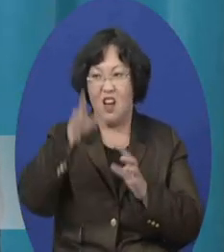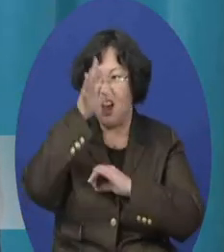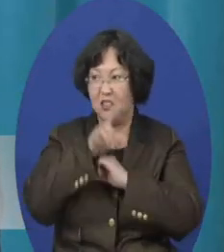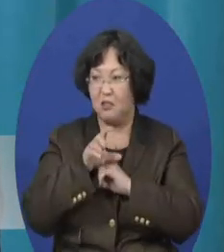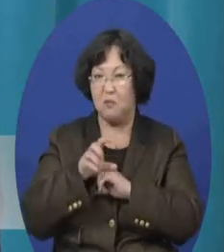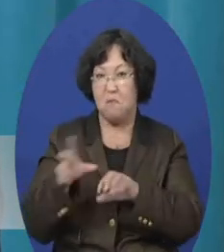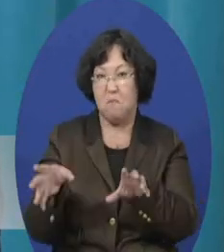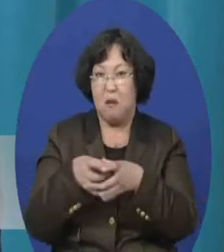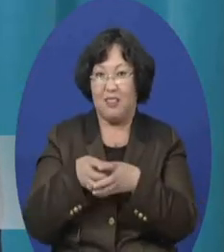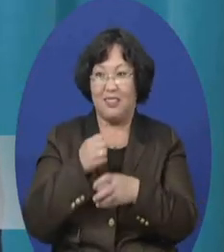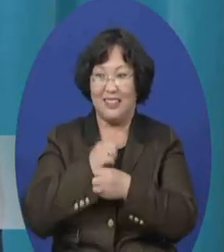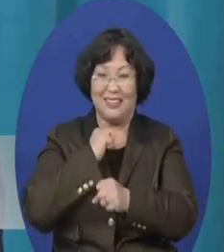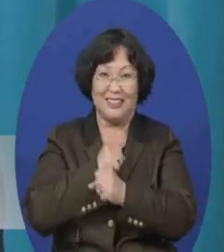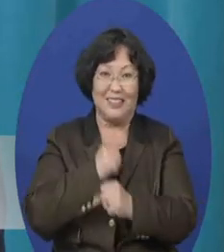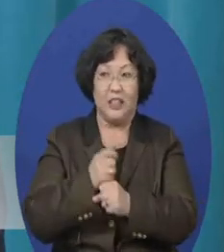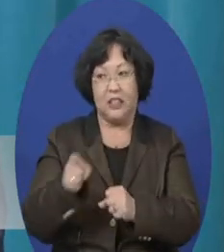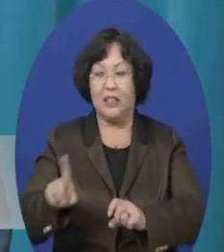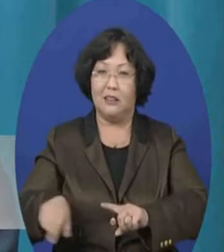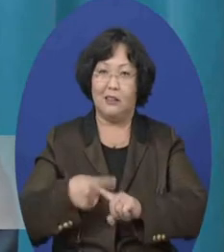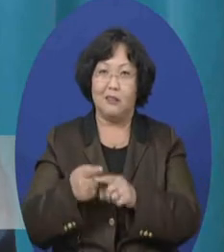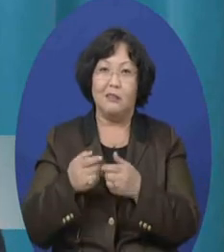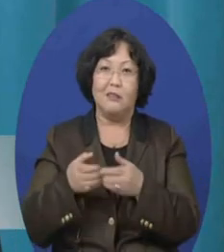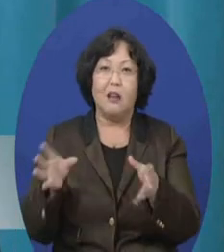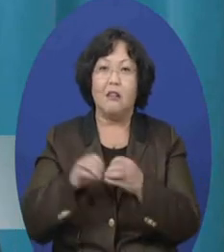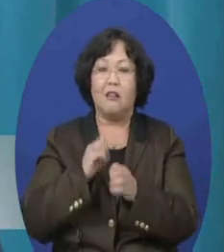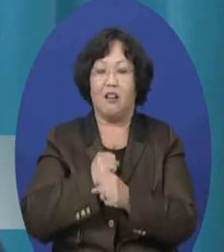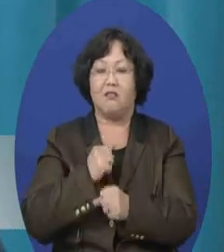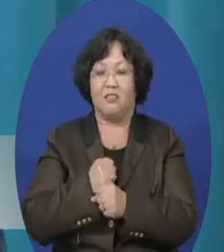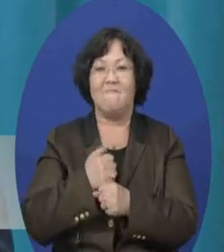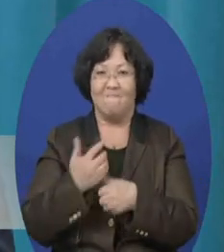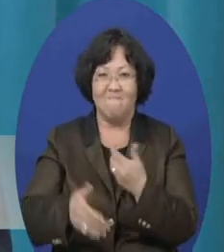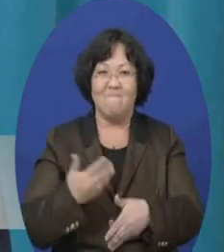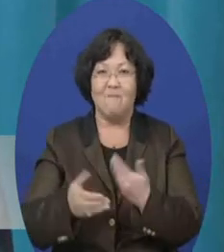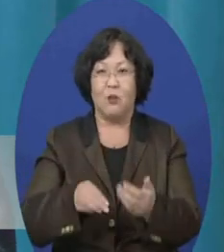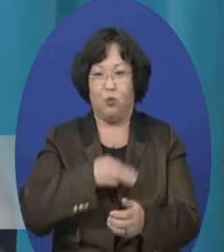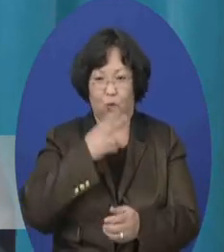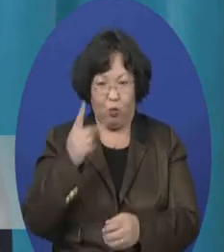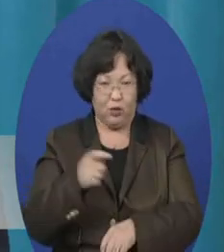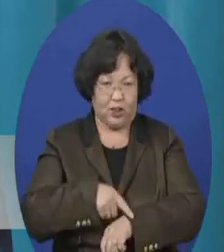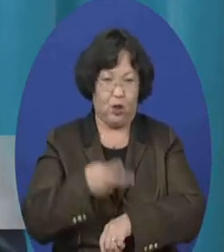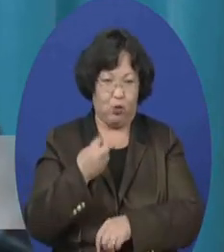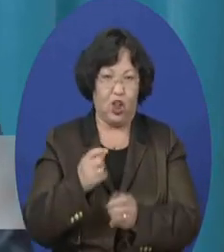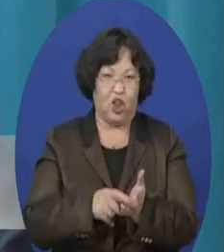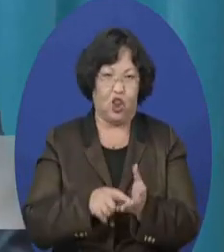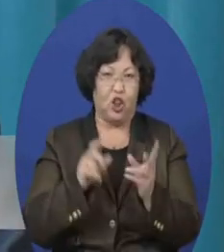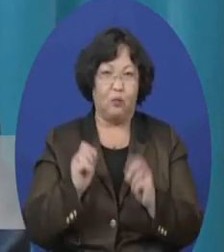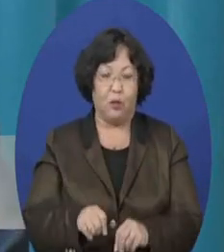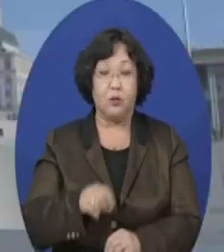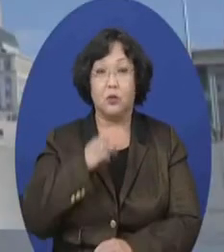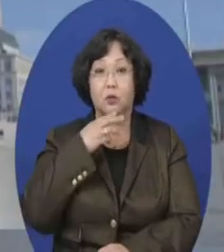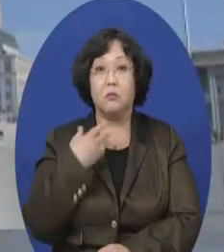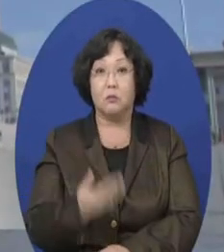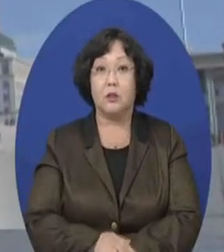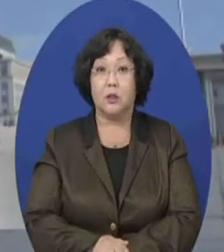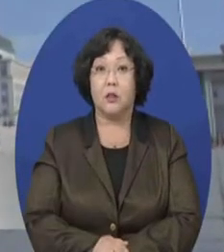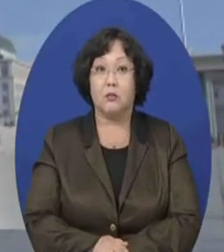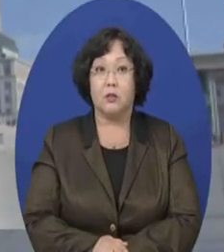багаар ажиллаж байсан энэ хүрээлэнгүүдэд бас шинээр сэргэж байгаа ийм түүхэн шийдвэр болж гарч байна гэдгийг бас тавханд мэдээлхийг хүсэж